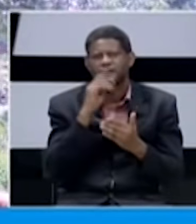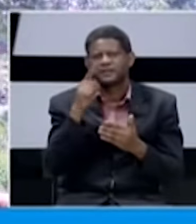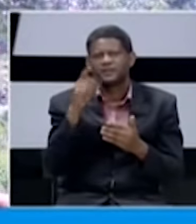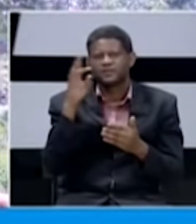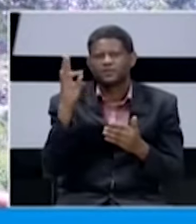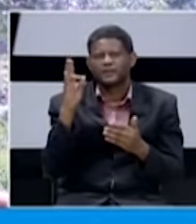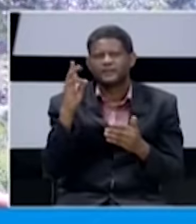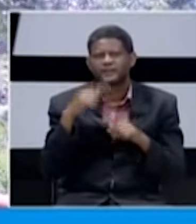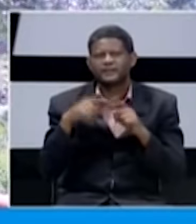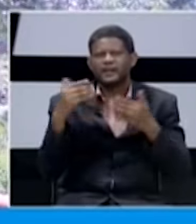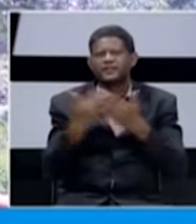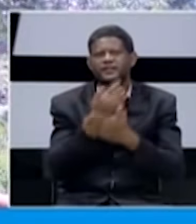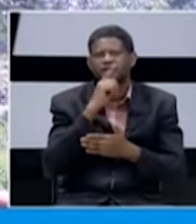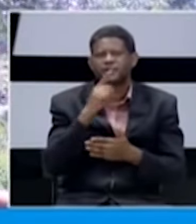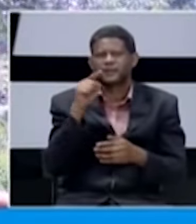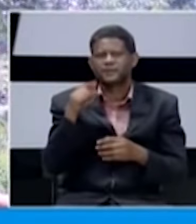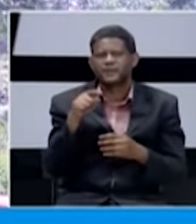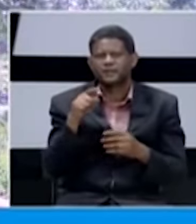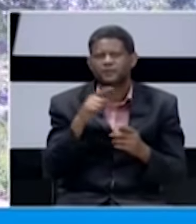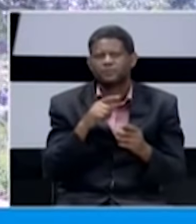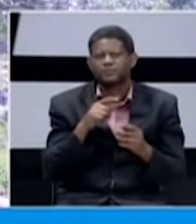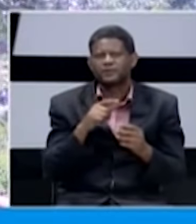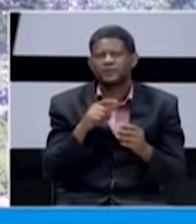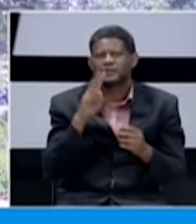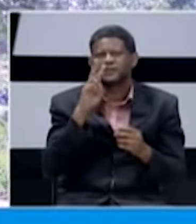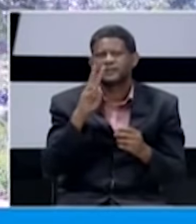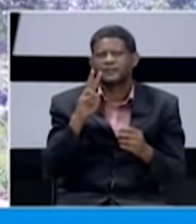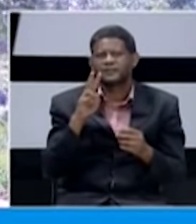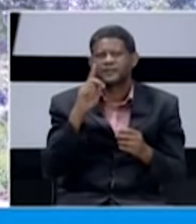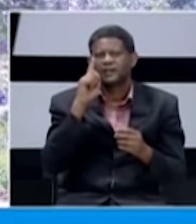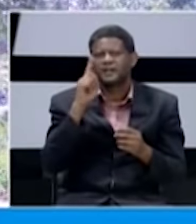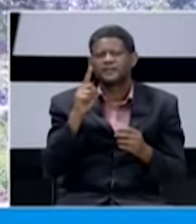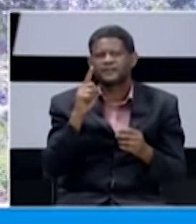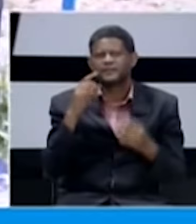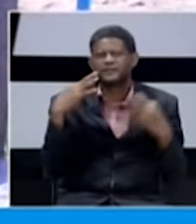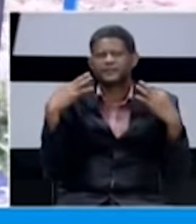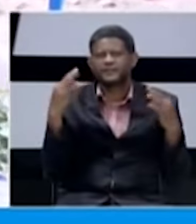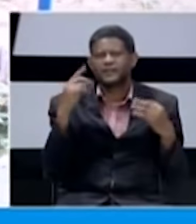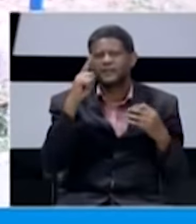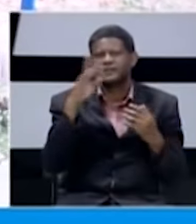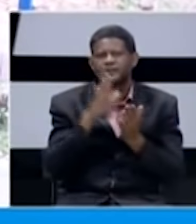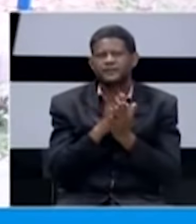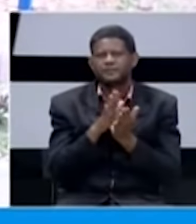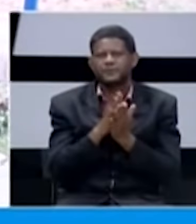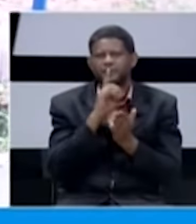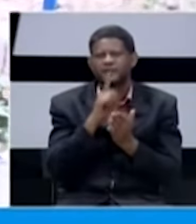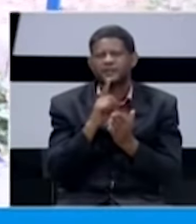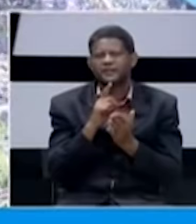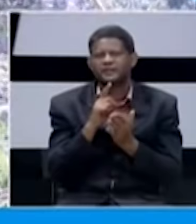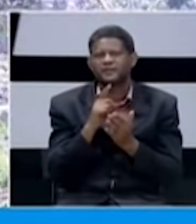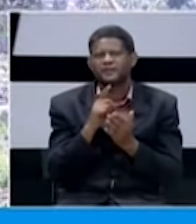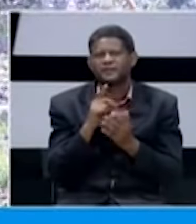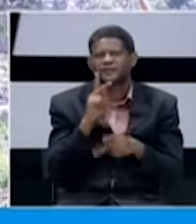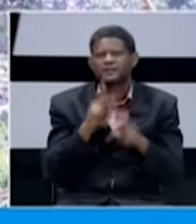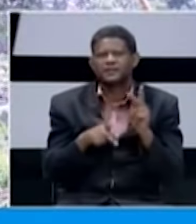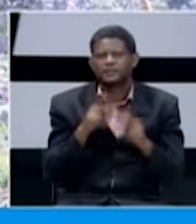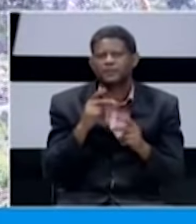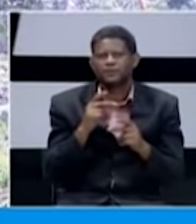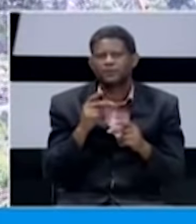حدشتين كوزي عتن تن كل الت حنت نتقنا حنت دم نتمرتيت يا مالتي سلاد حبرات السوق قال إنه خي عتنا